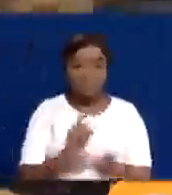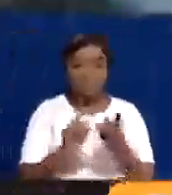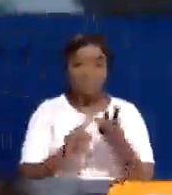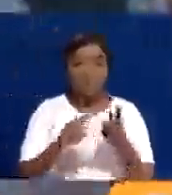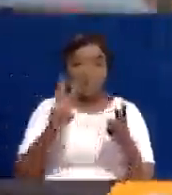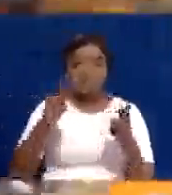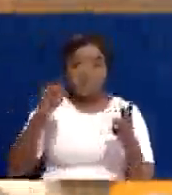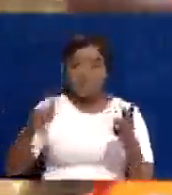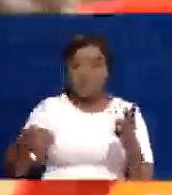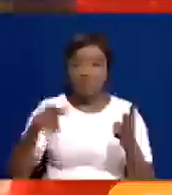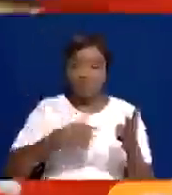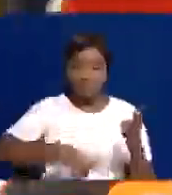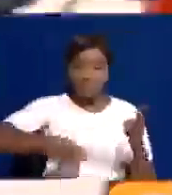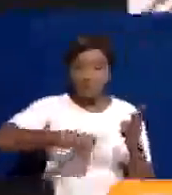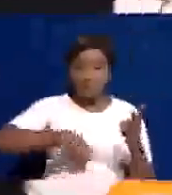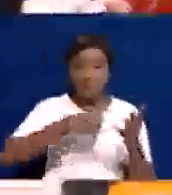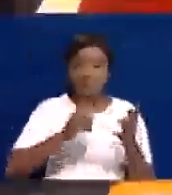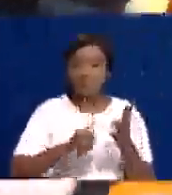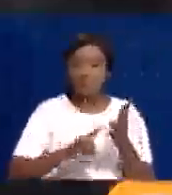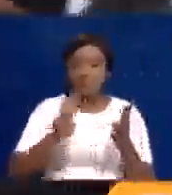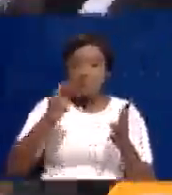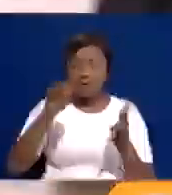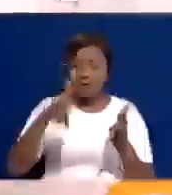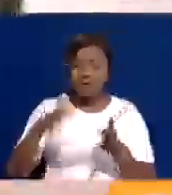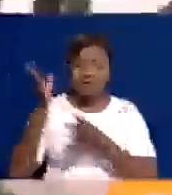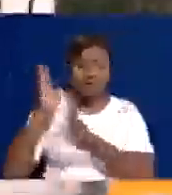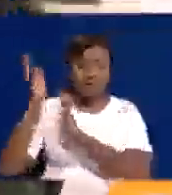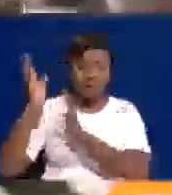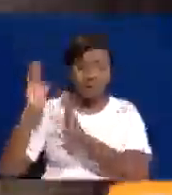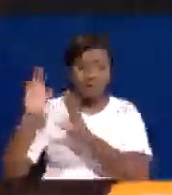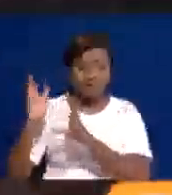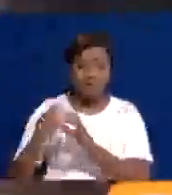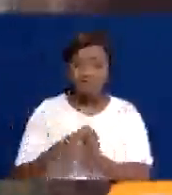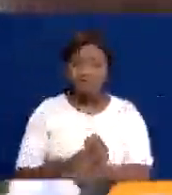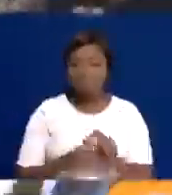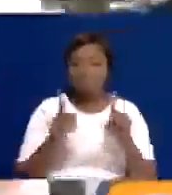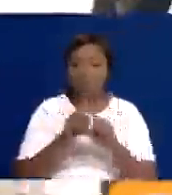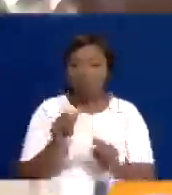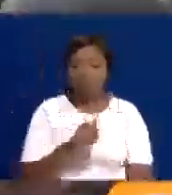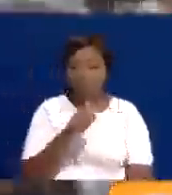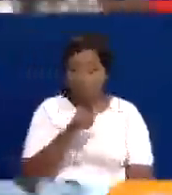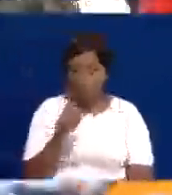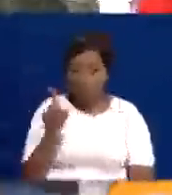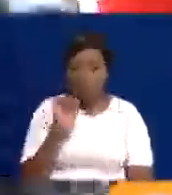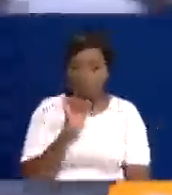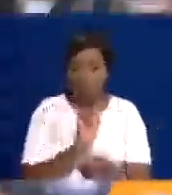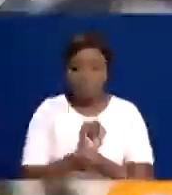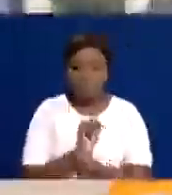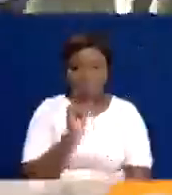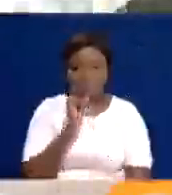Amina Mnazi, na mbunge wa Kilifi Kusini Ken Chonga, pia walikamatwa na maafisa wa